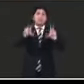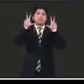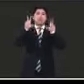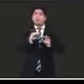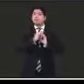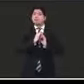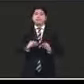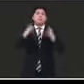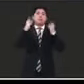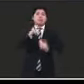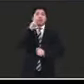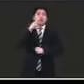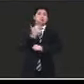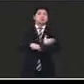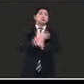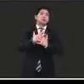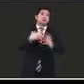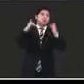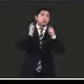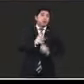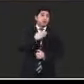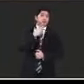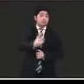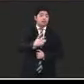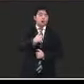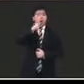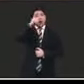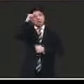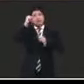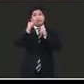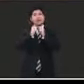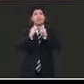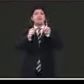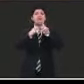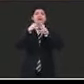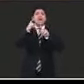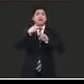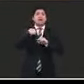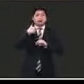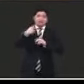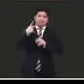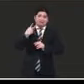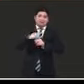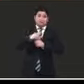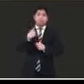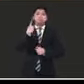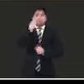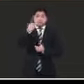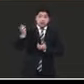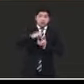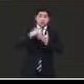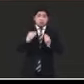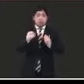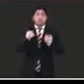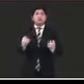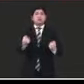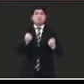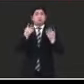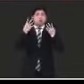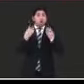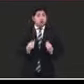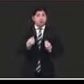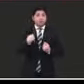bir hizmet olmuştur Hacı Bektaşi Veli Hazretlerinin bir olalım iri olalım